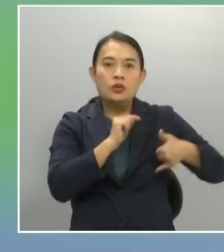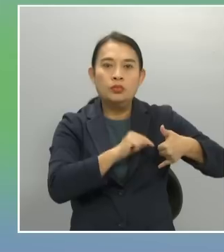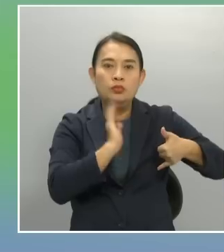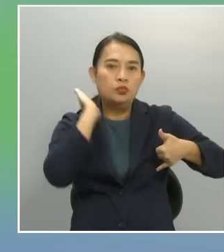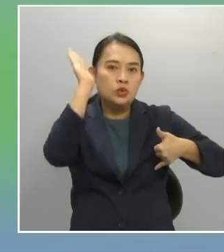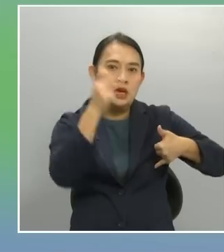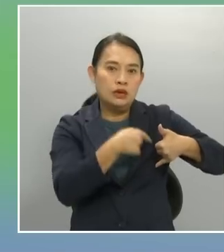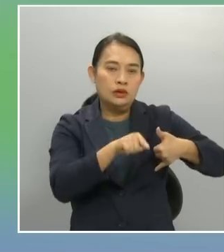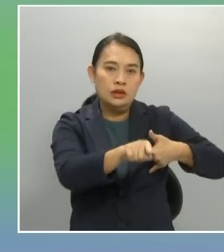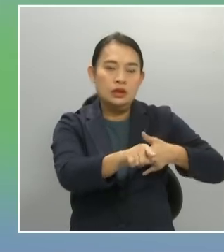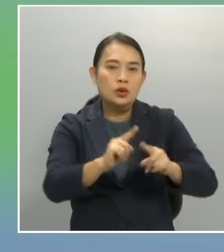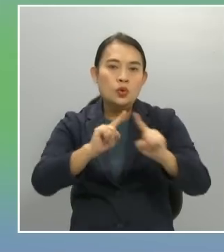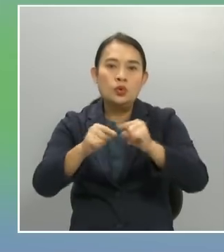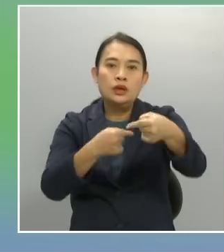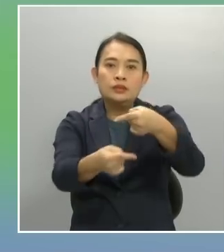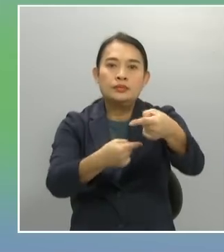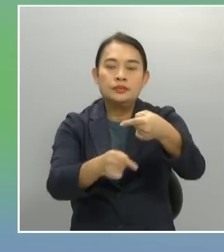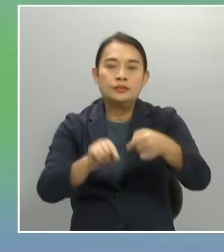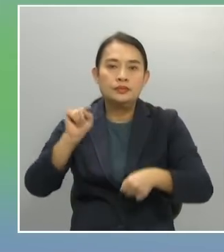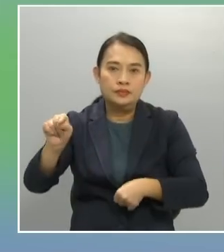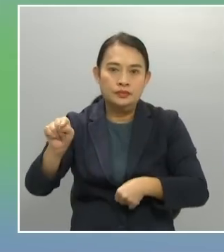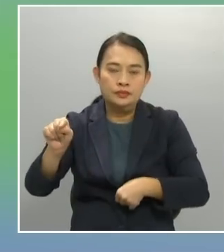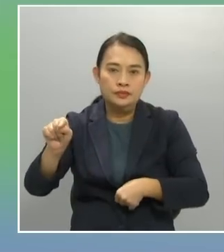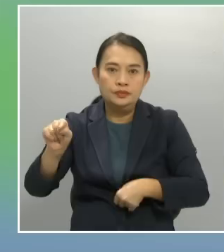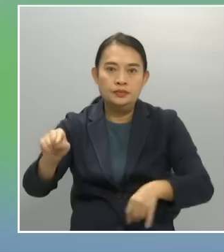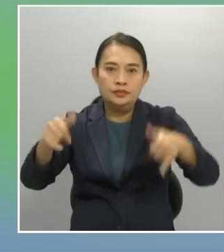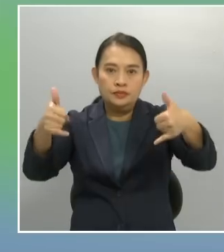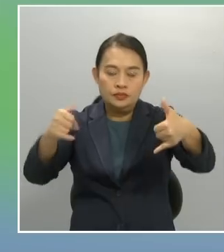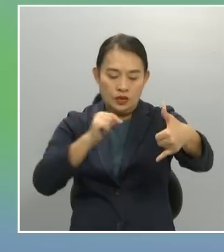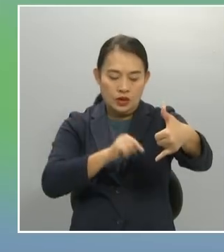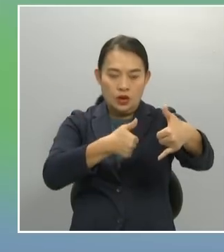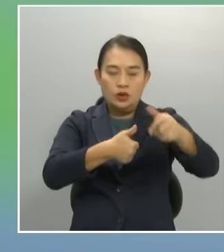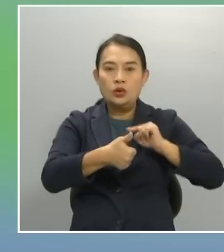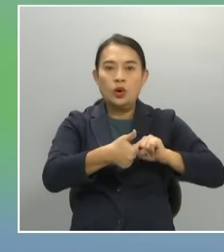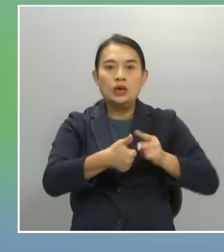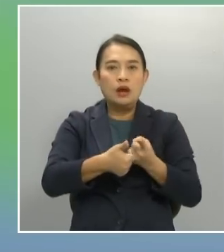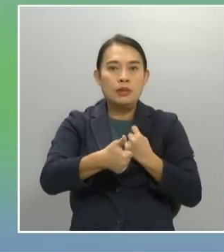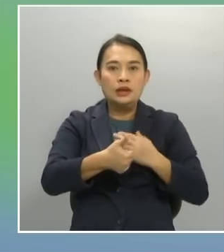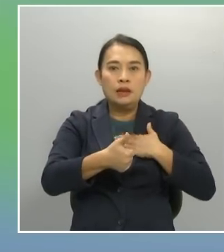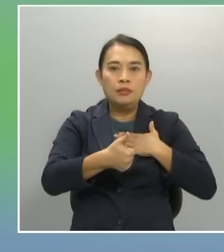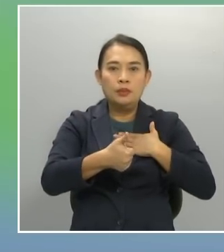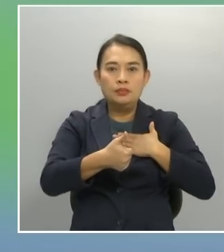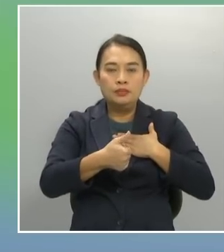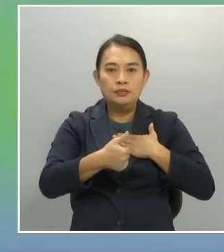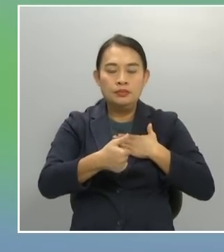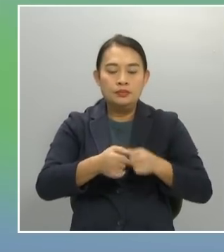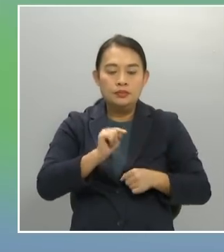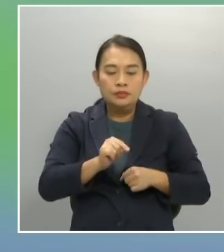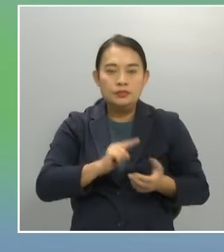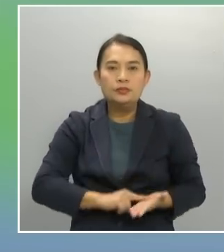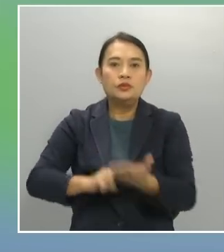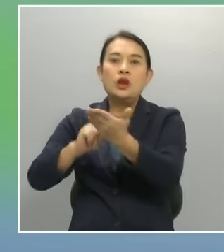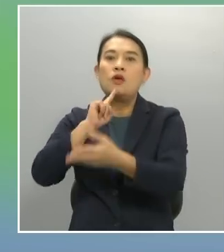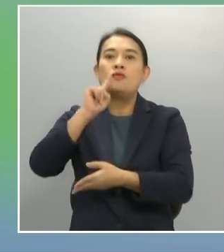คดีนี้ผู้เสียหายได้มาปรึกษาตั้งแต่ปีที่แล้วตนก็ทำเรื่องหมายถึงทนายก็ทำเรื่องฟ้องหย่า